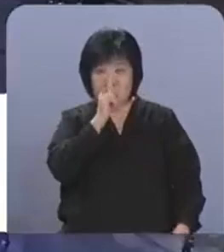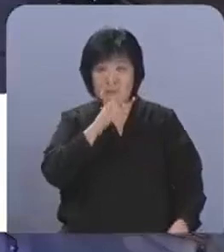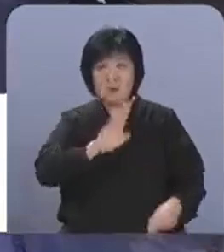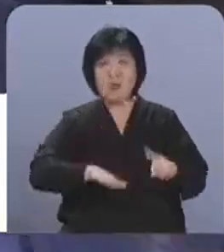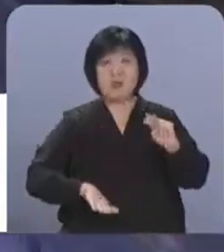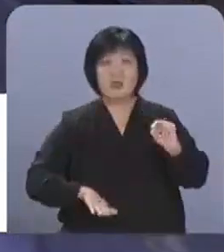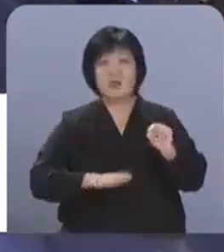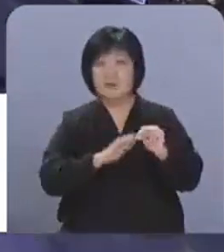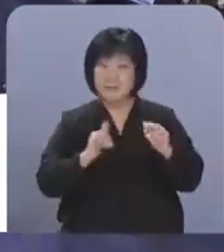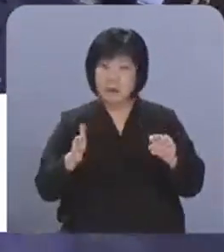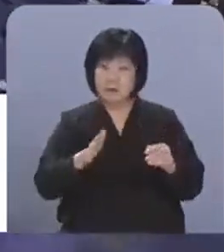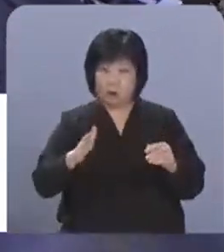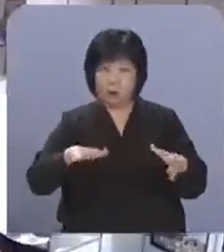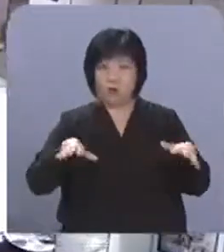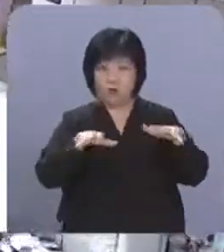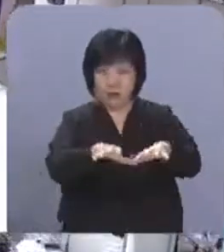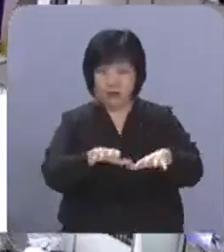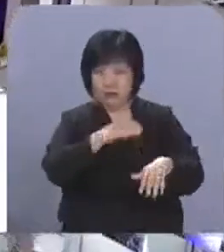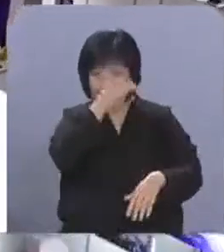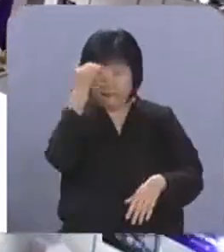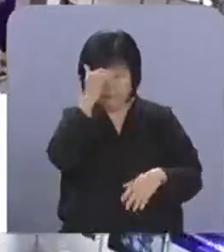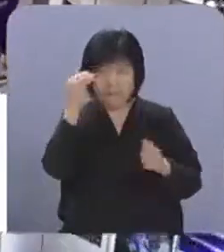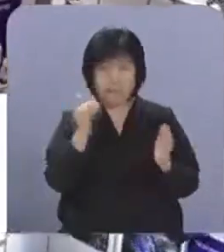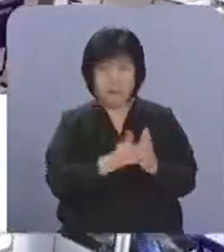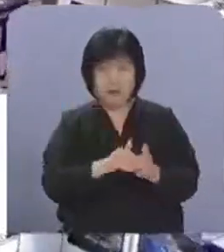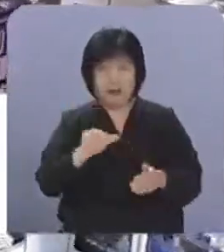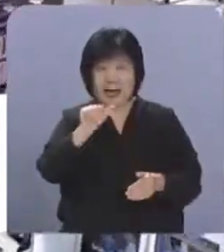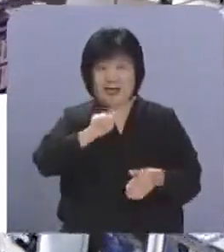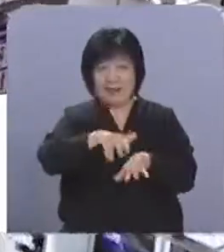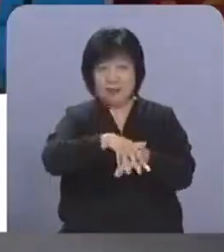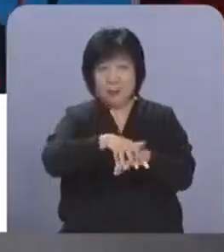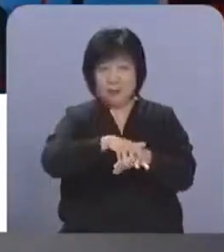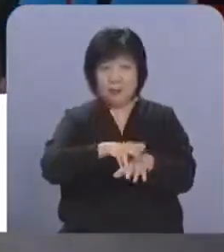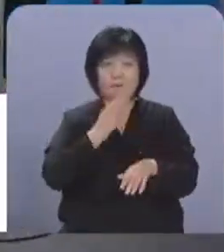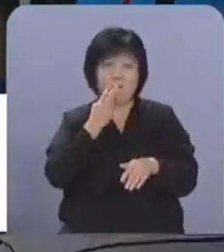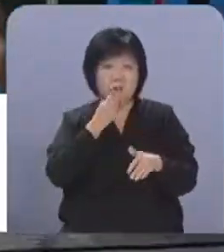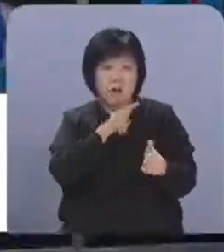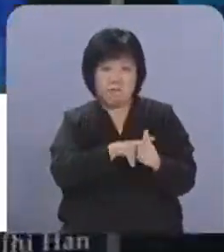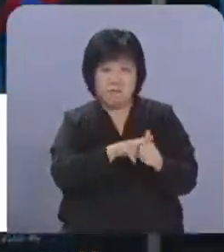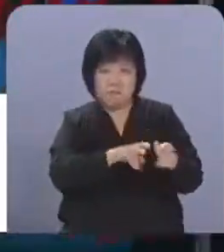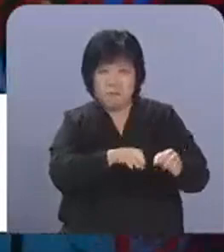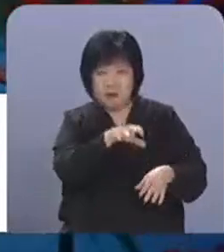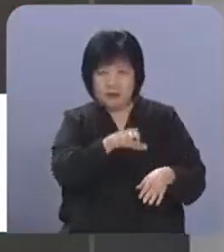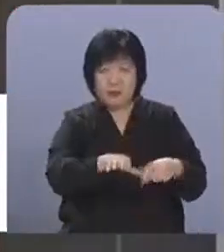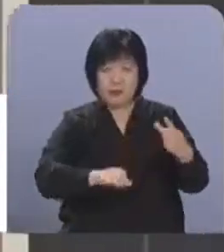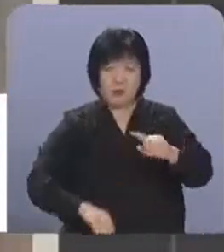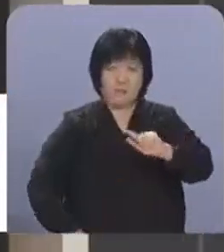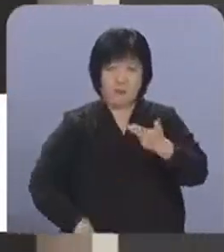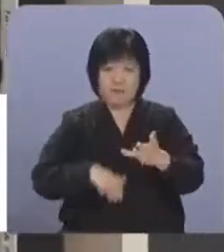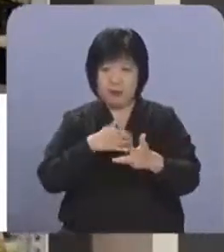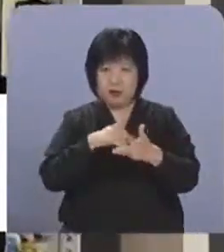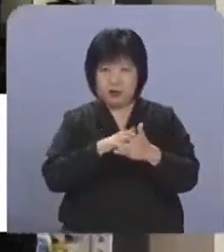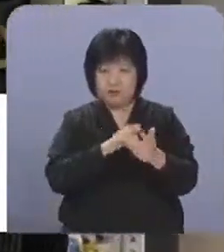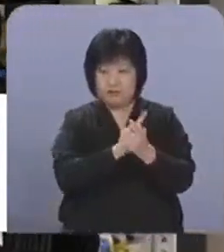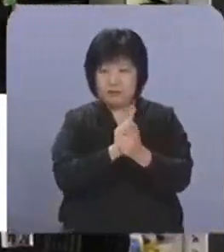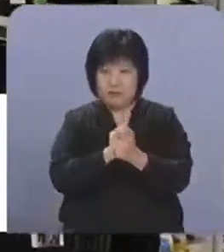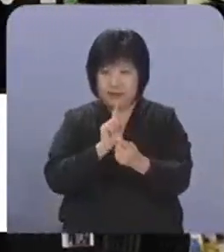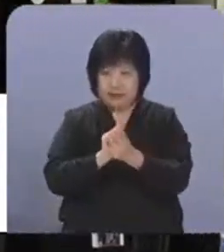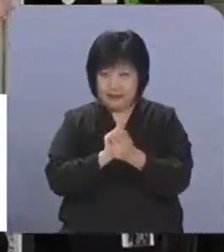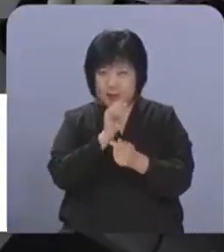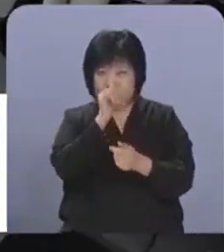함께했습니다. 아시아 콘텐츠 앤 필름 마켓도 1,800여 건의 미팅이 이루어져 아시아 중심 영화